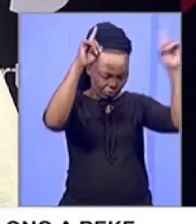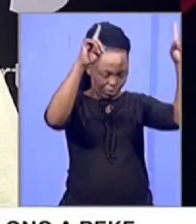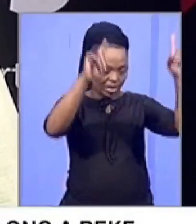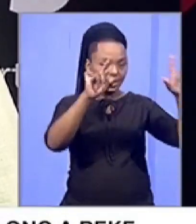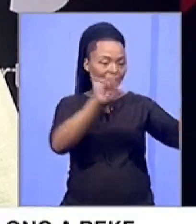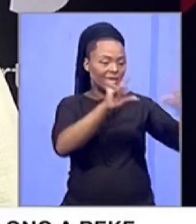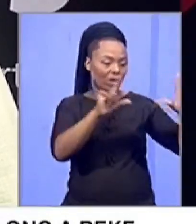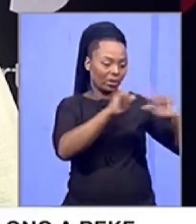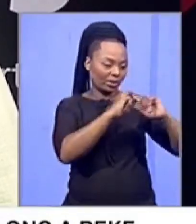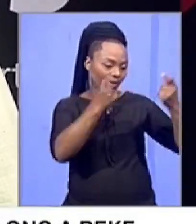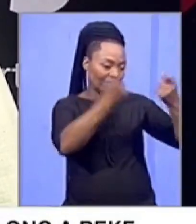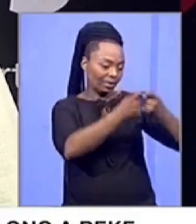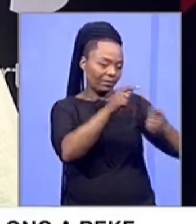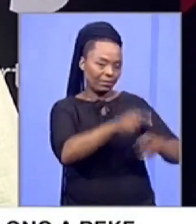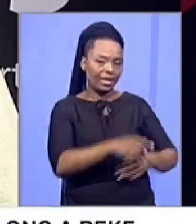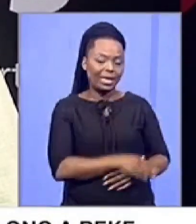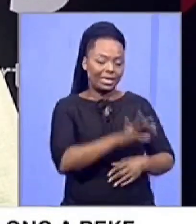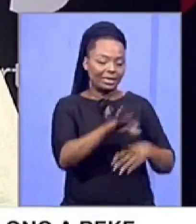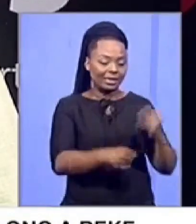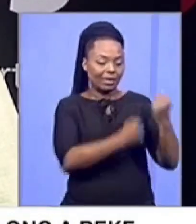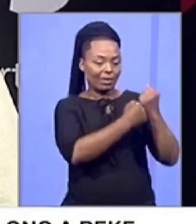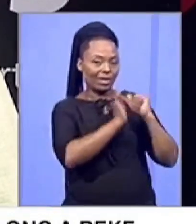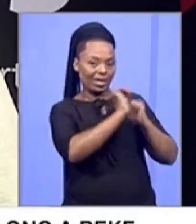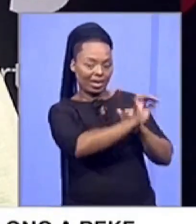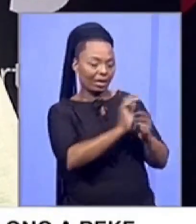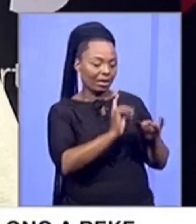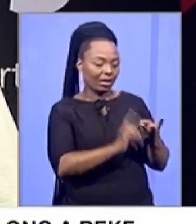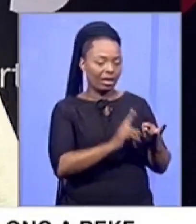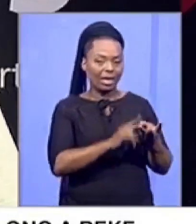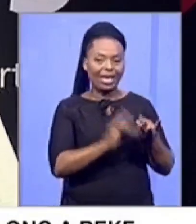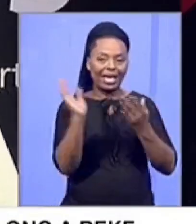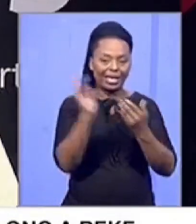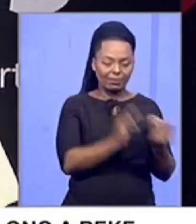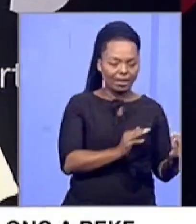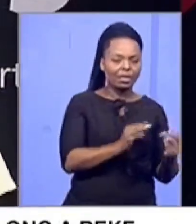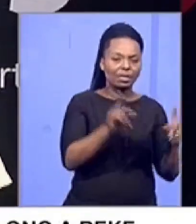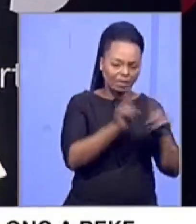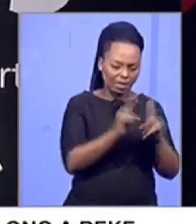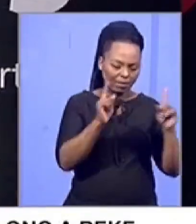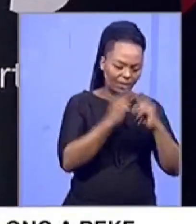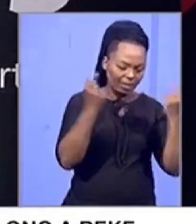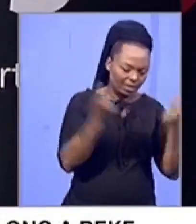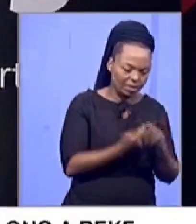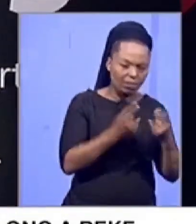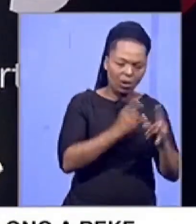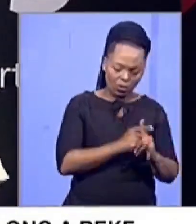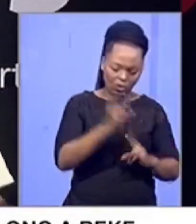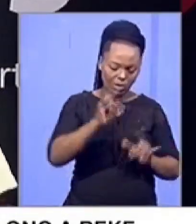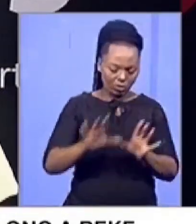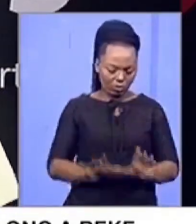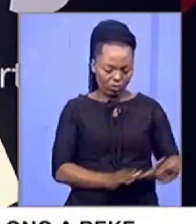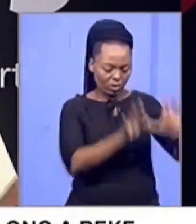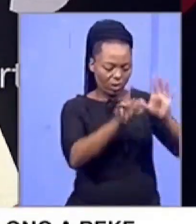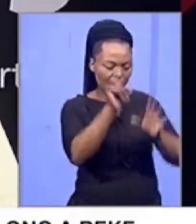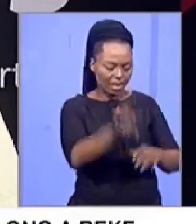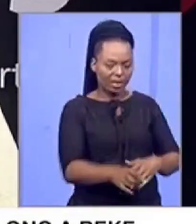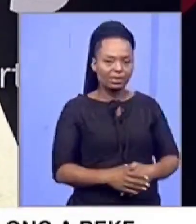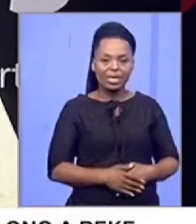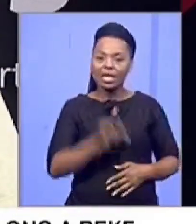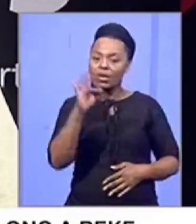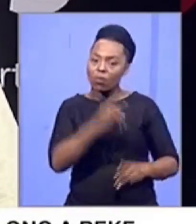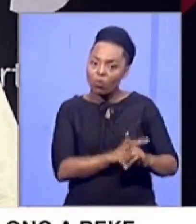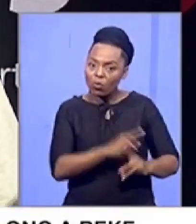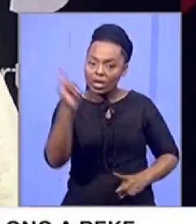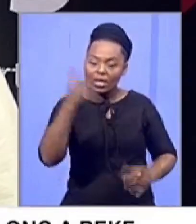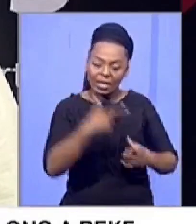league ba tsietse ba lebeletse hore ba be le katleo kontinenteng ho hlola league ke katleo